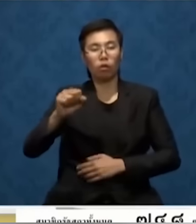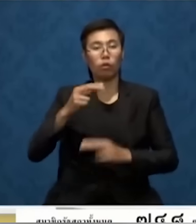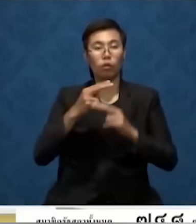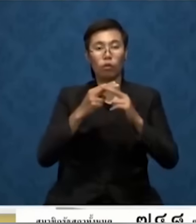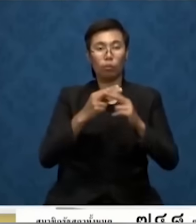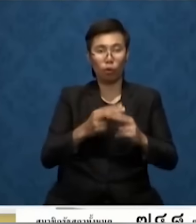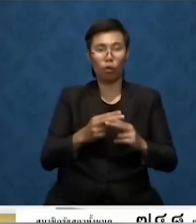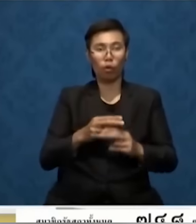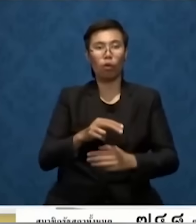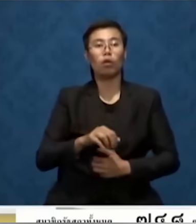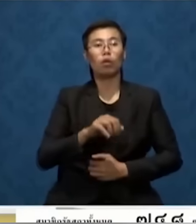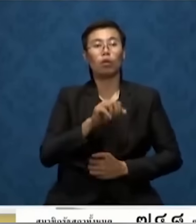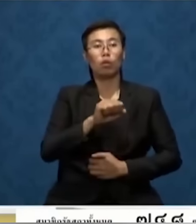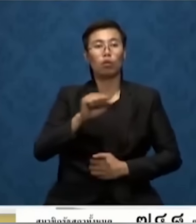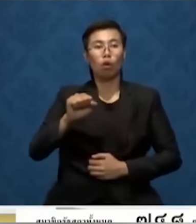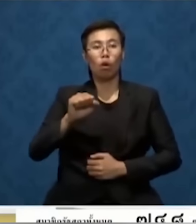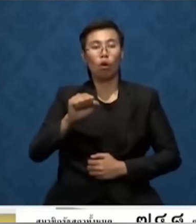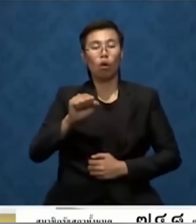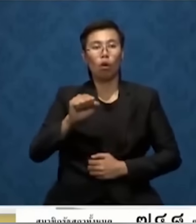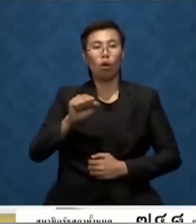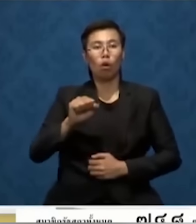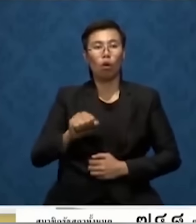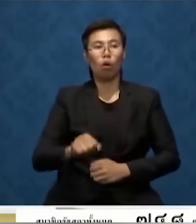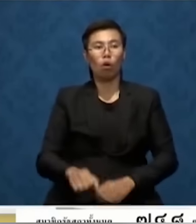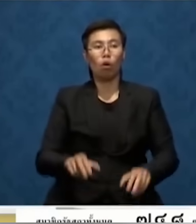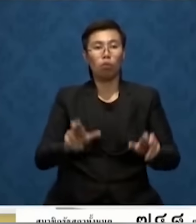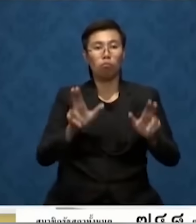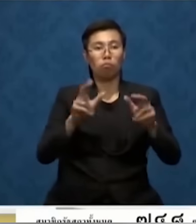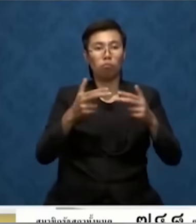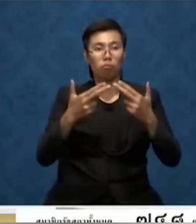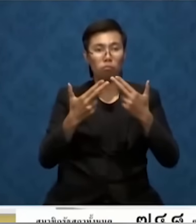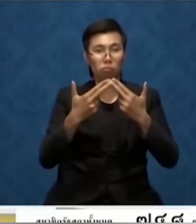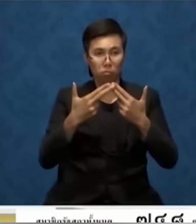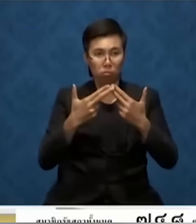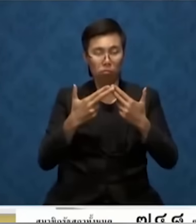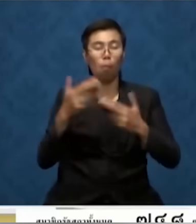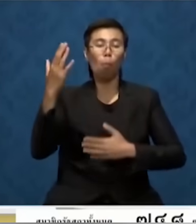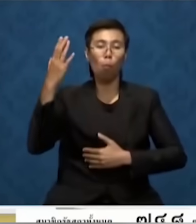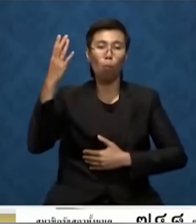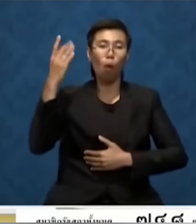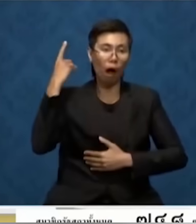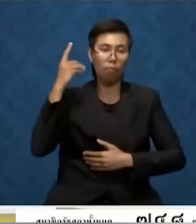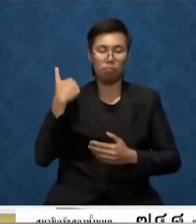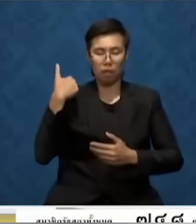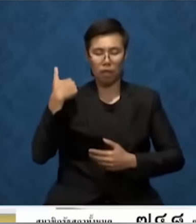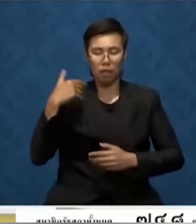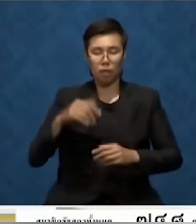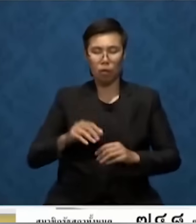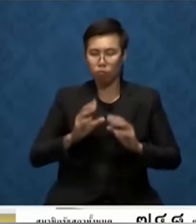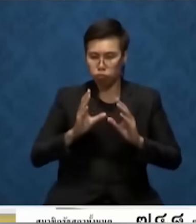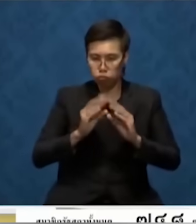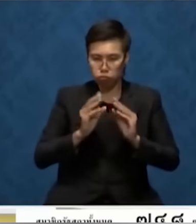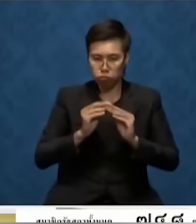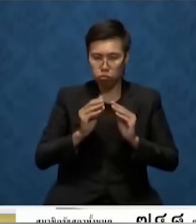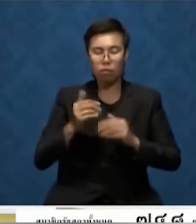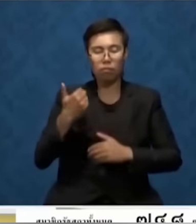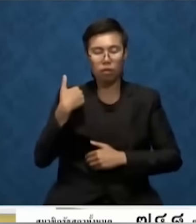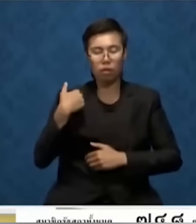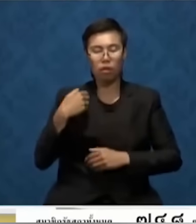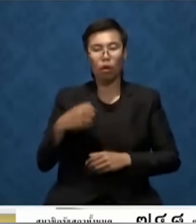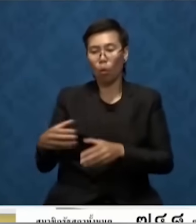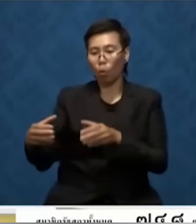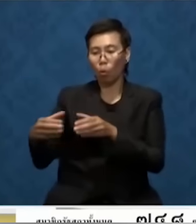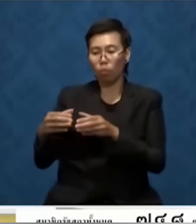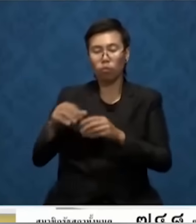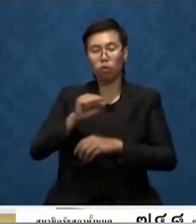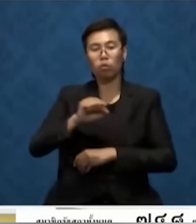มาชิกสภาผู้แทนราษฎรพรรครวมไทยสร้างชาติซึ่งเมื่อวานนี้ได้มีการประชุม พรรคกันมีการประชุมส.ส.ของพรรคกัน